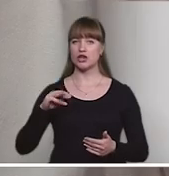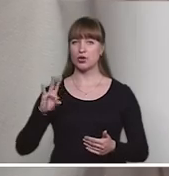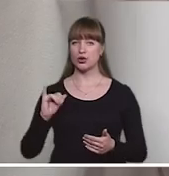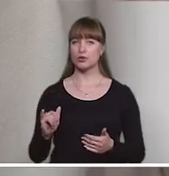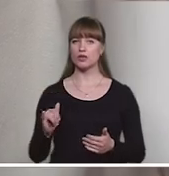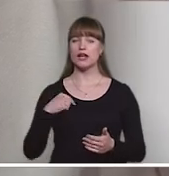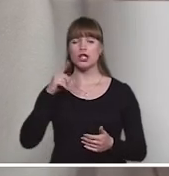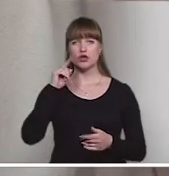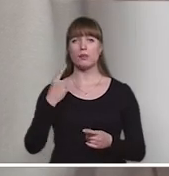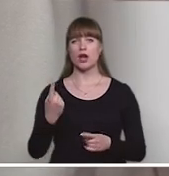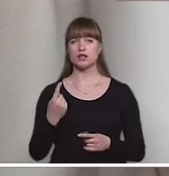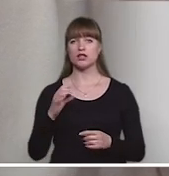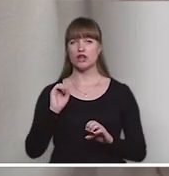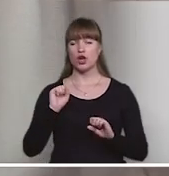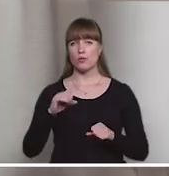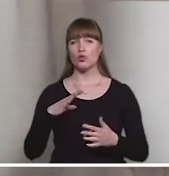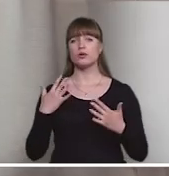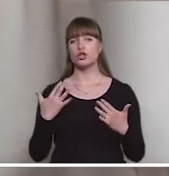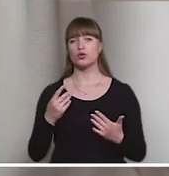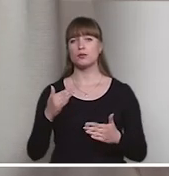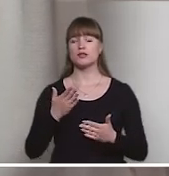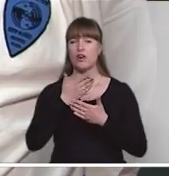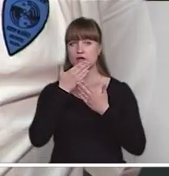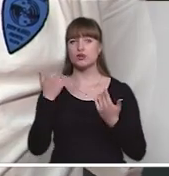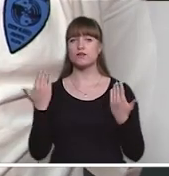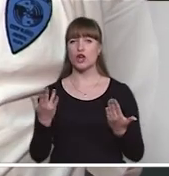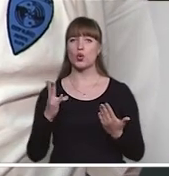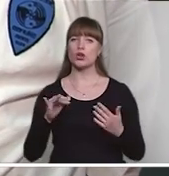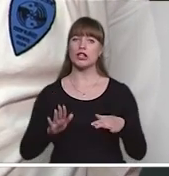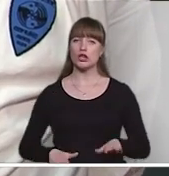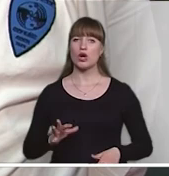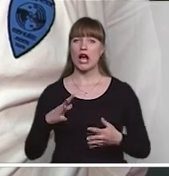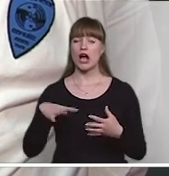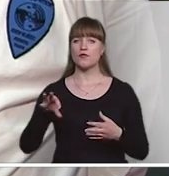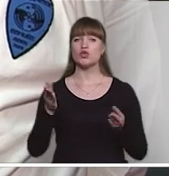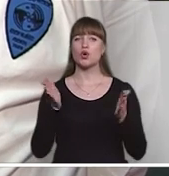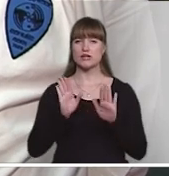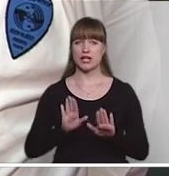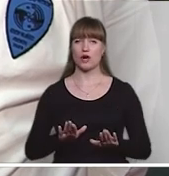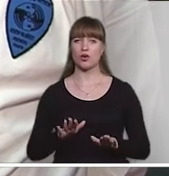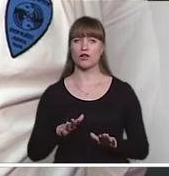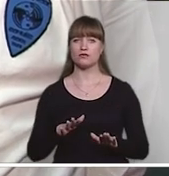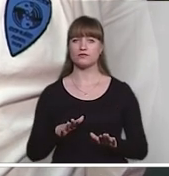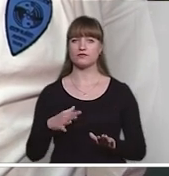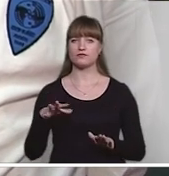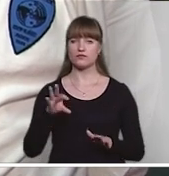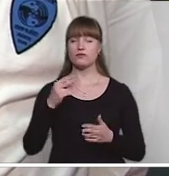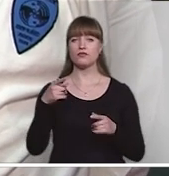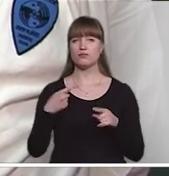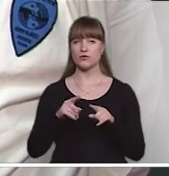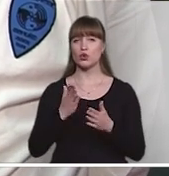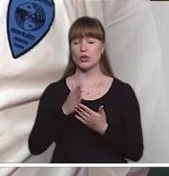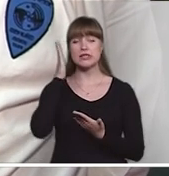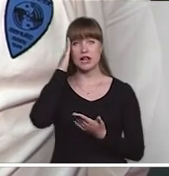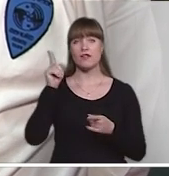триатлону. Неудобства одни только могут быть – отсутствие рук и ног, если говорить про неудобства. А все остальное – все на то и